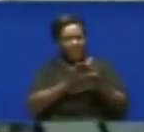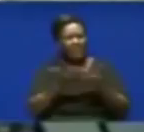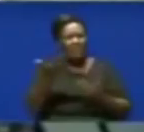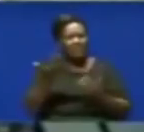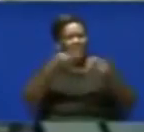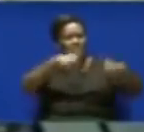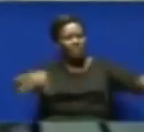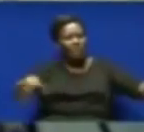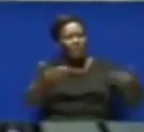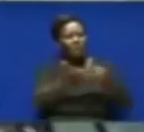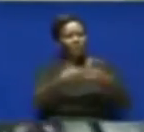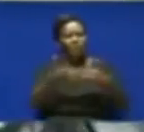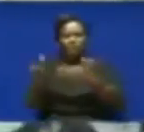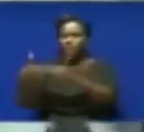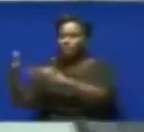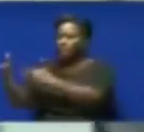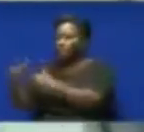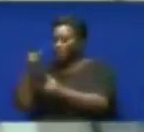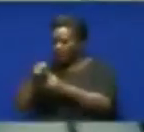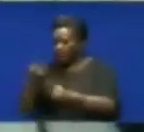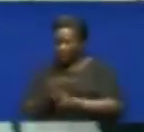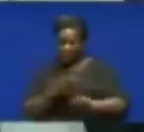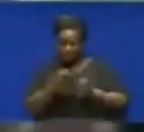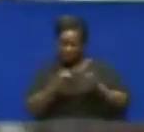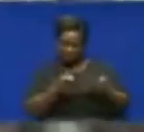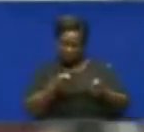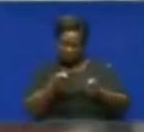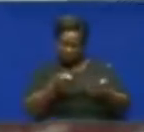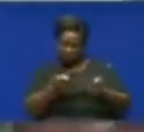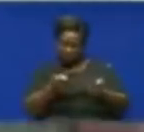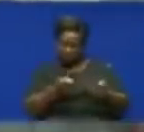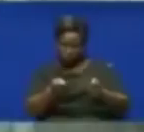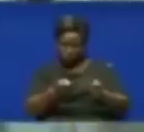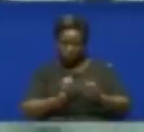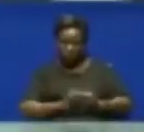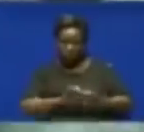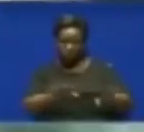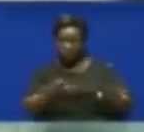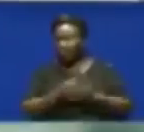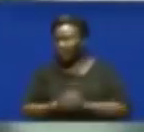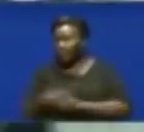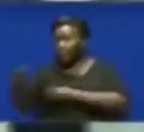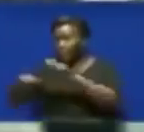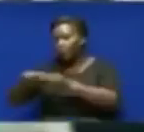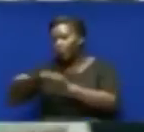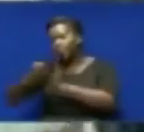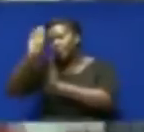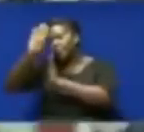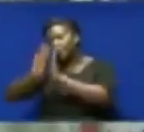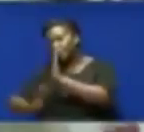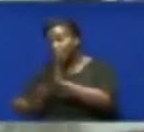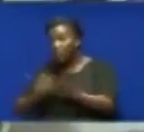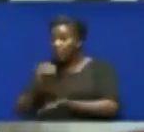maradhi haya yanayosambaa kwa kasi, hali inayoelezwa kusababisha uchumi kuporomoka kwa kasi kutokana na biashara